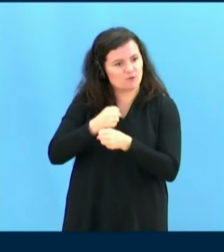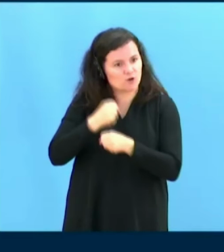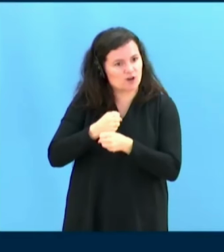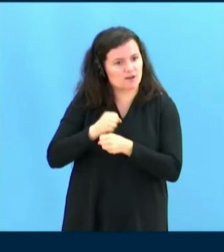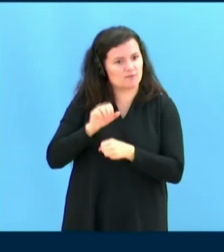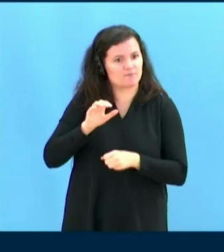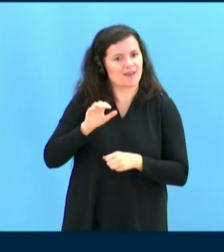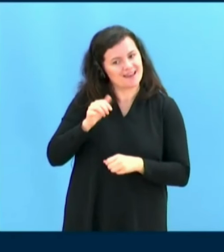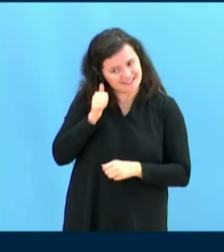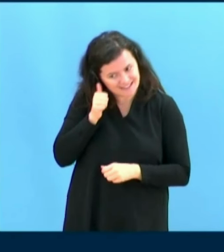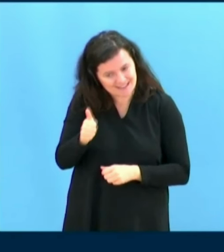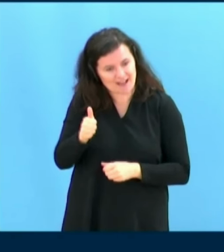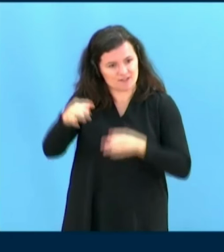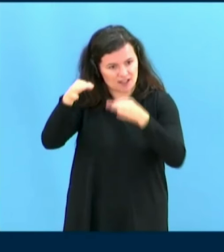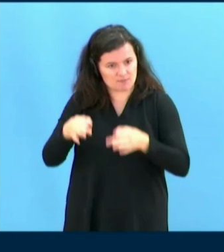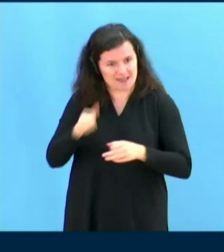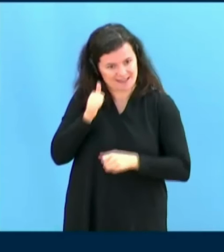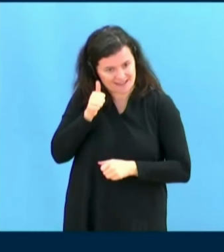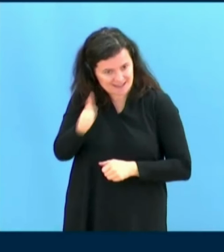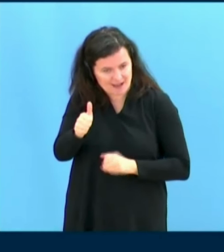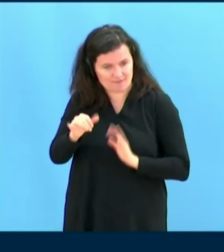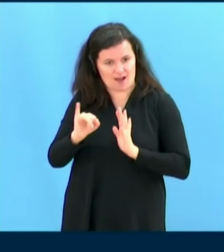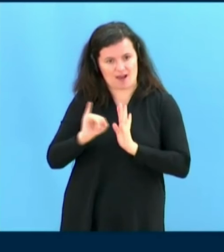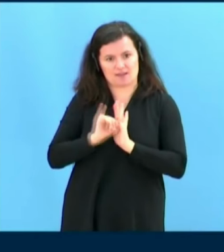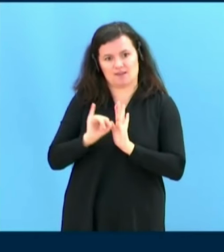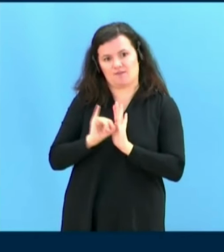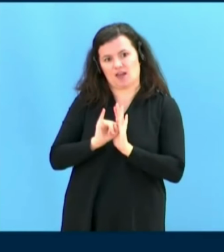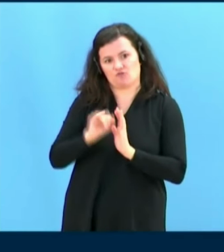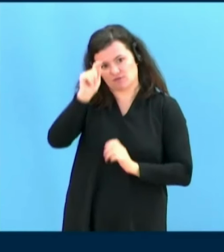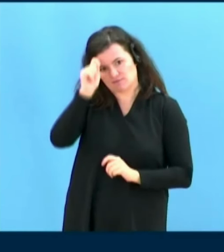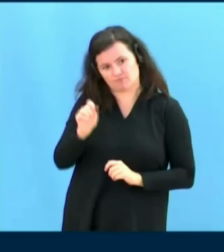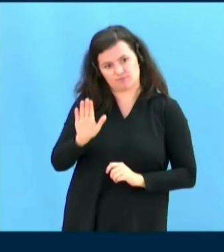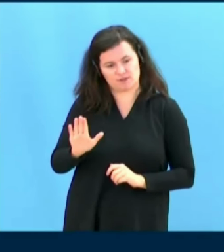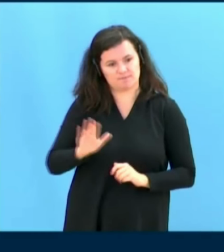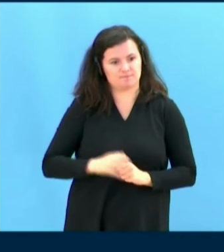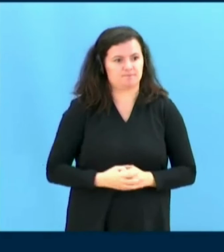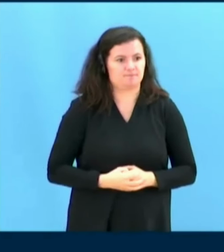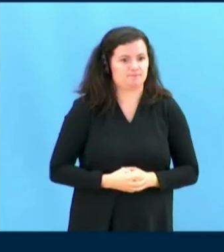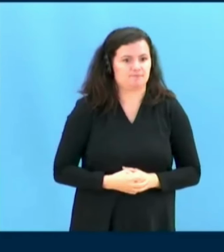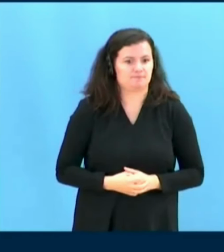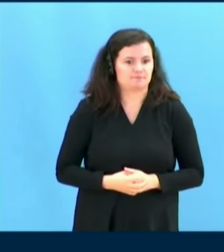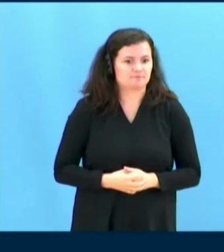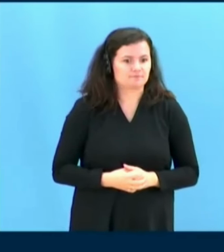и понятно стало, что независимый механизм необходим для обеспечения эффективного и равного участия коренных